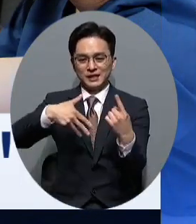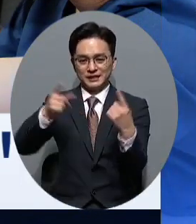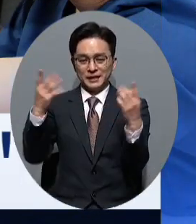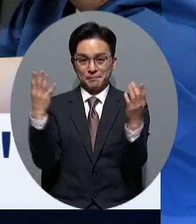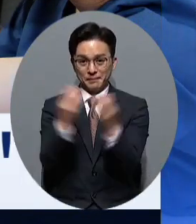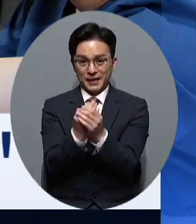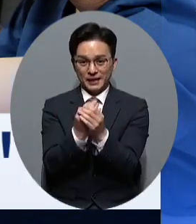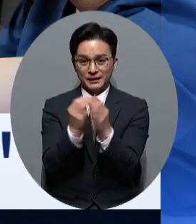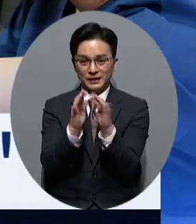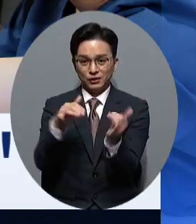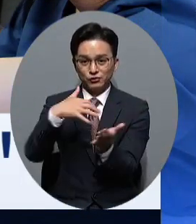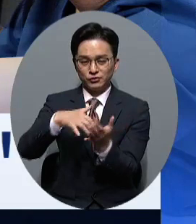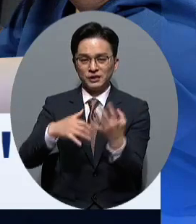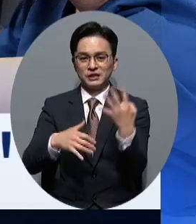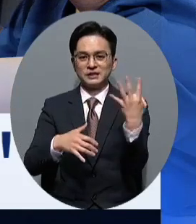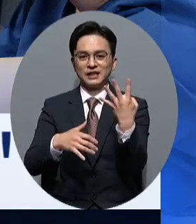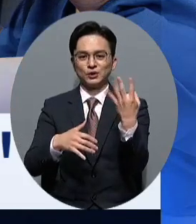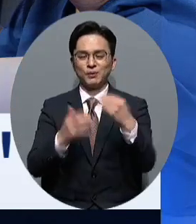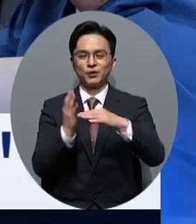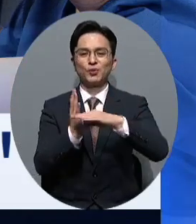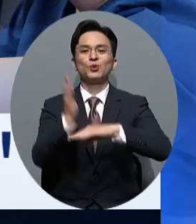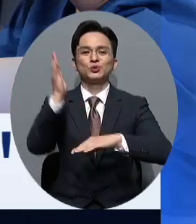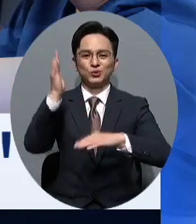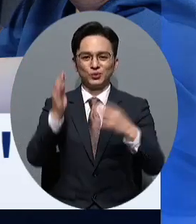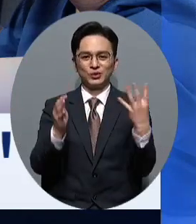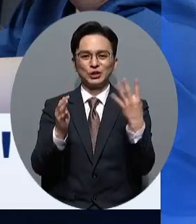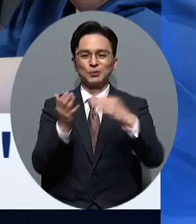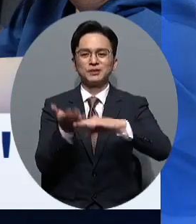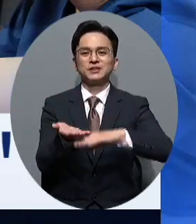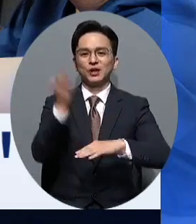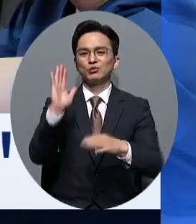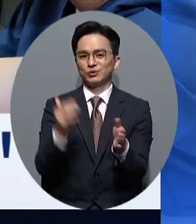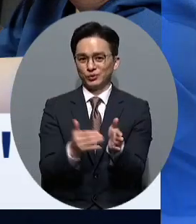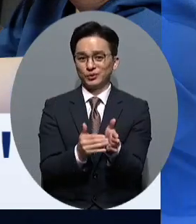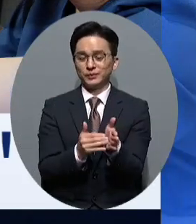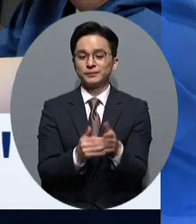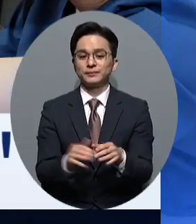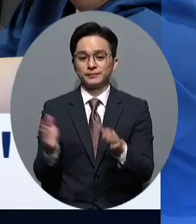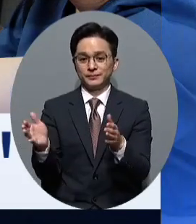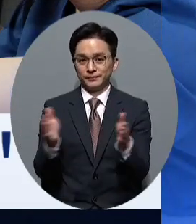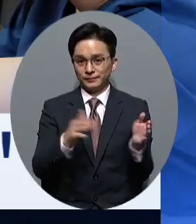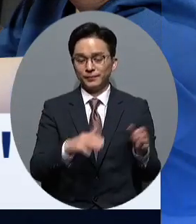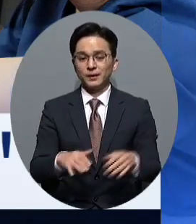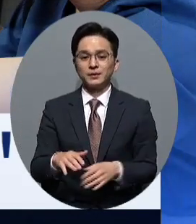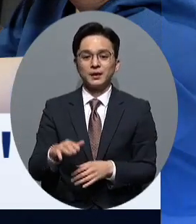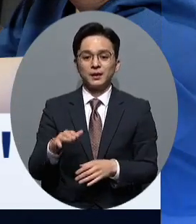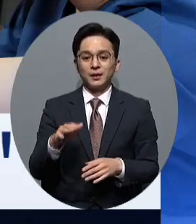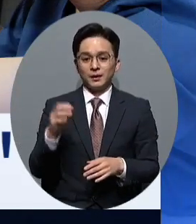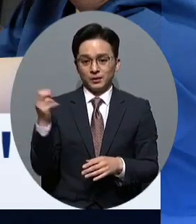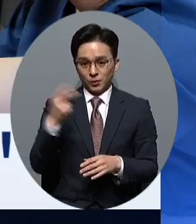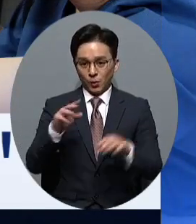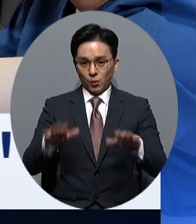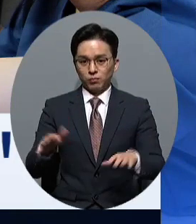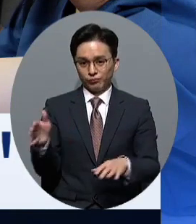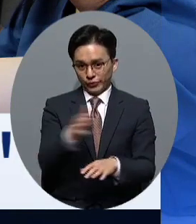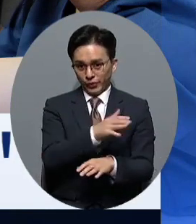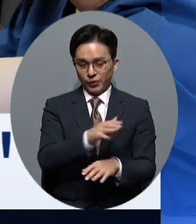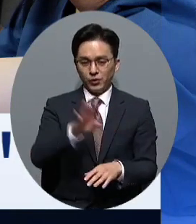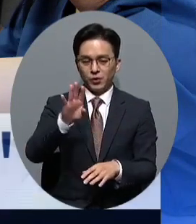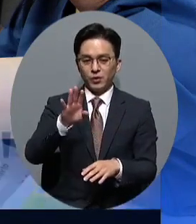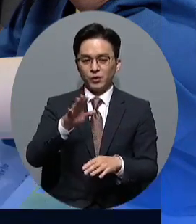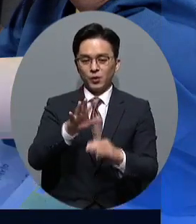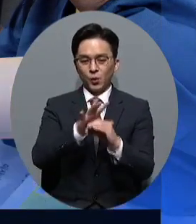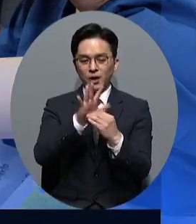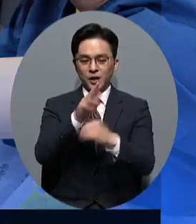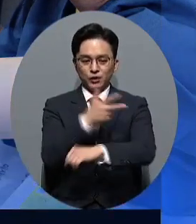오늘부터는 백신 추가 접종을 뜻하는 부스터샷이 시작되는데요. 코로나 치료병원 의료 종사자들이 첫 대상입니다.